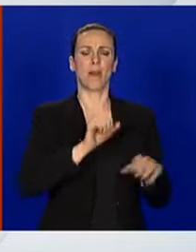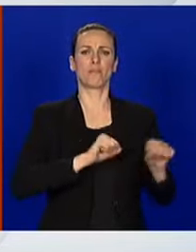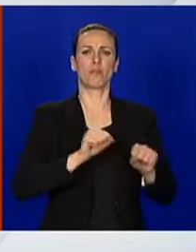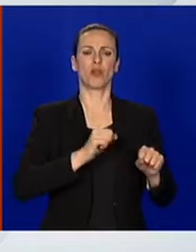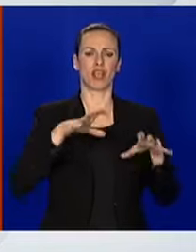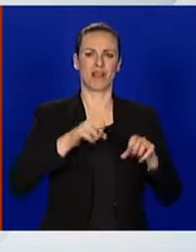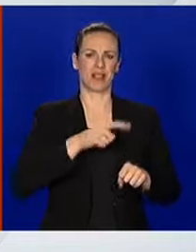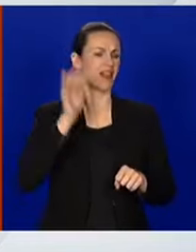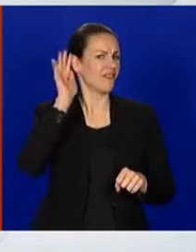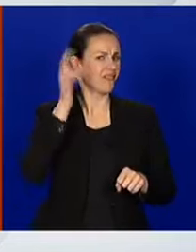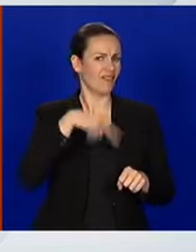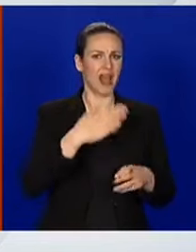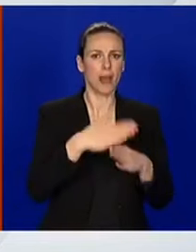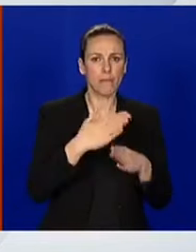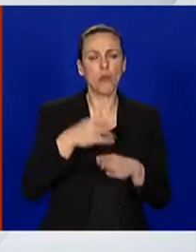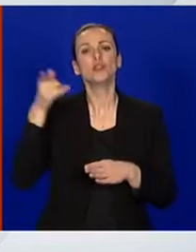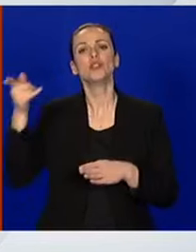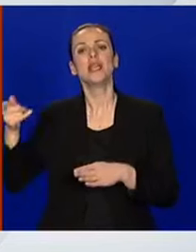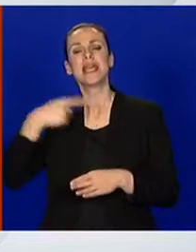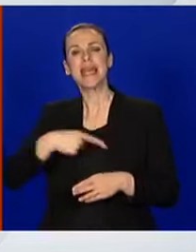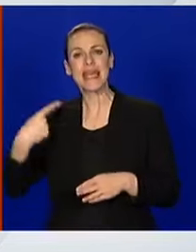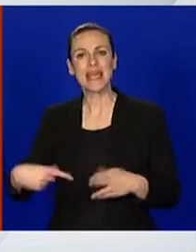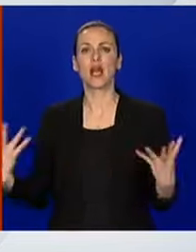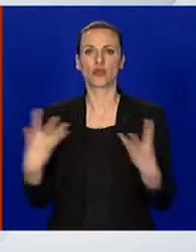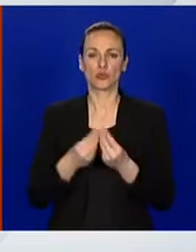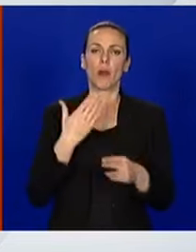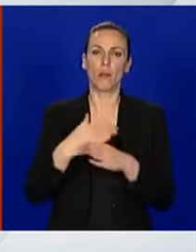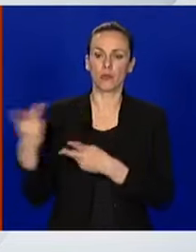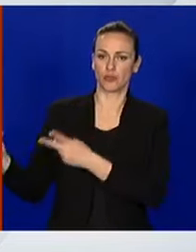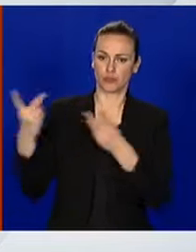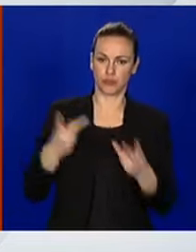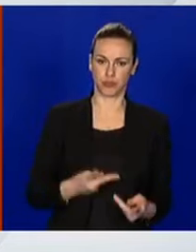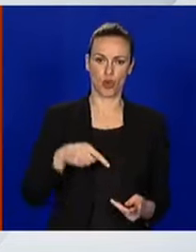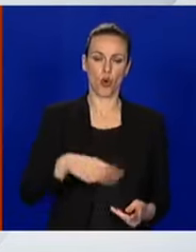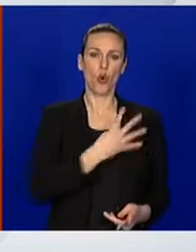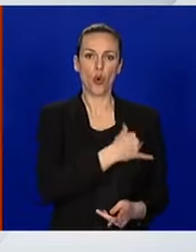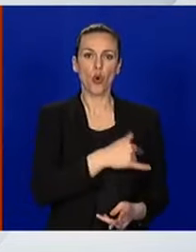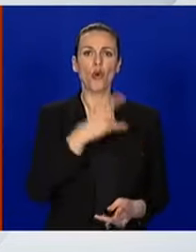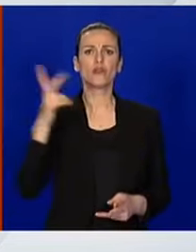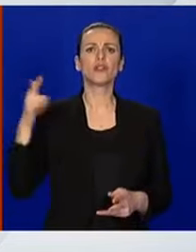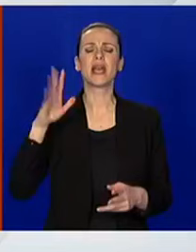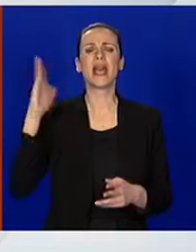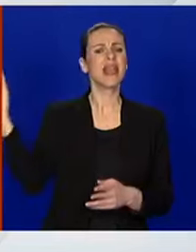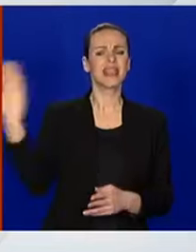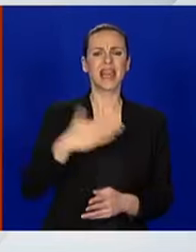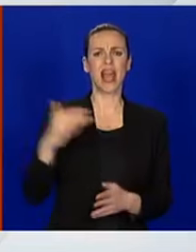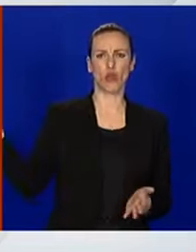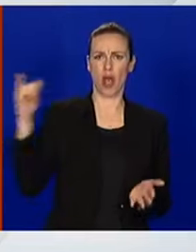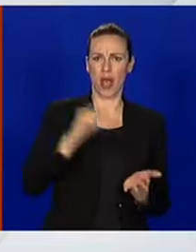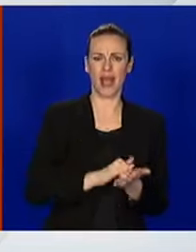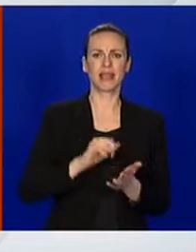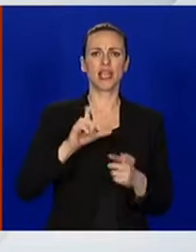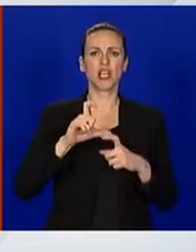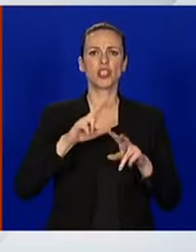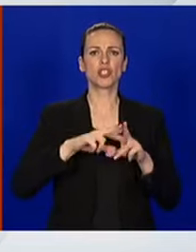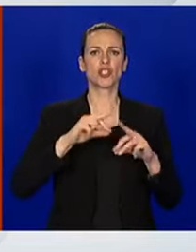Hrvatske i Kine dopremljena u Republiku Hrvatsku. Let je bio direktno iz Šangaja i samo je prvi